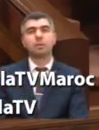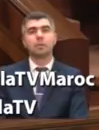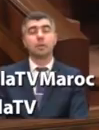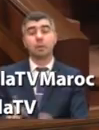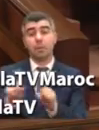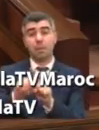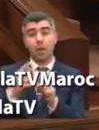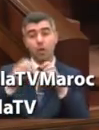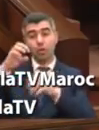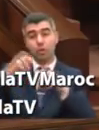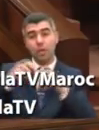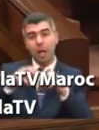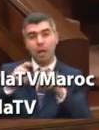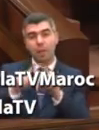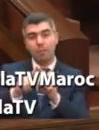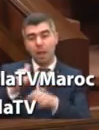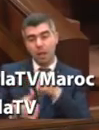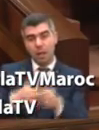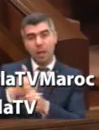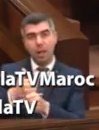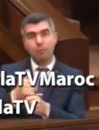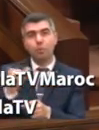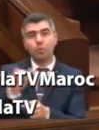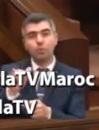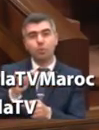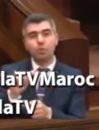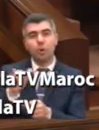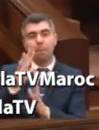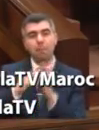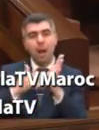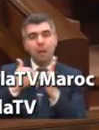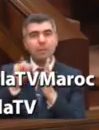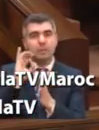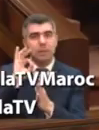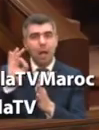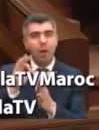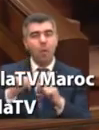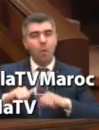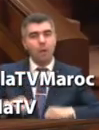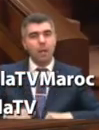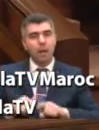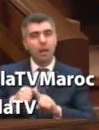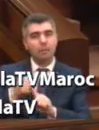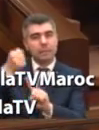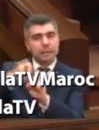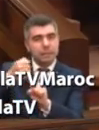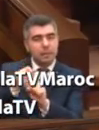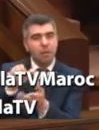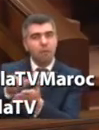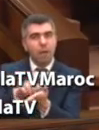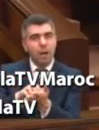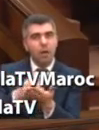مقابل ضعف التساقطات المطرية اللي كانت في هذه السنة؟ ما نتوخاو سيد الوزير أن تقوم وزارتكم بنهج مقاربة